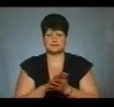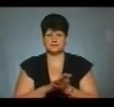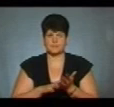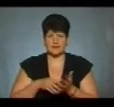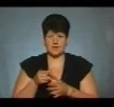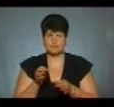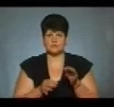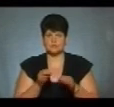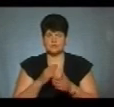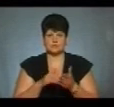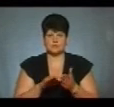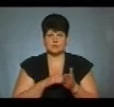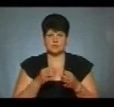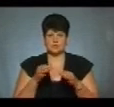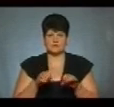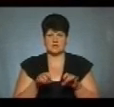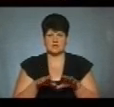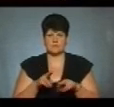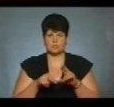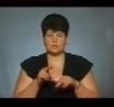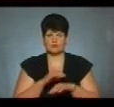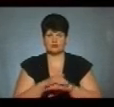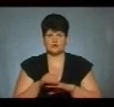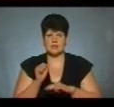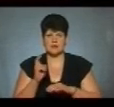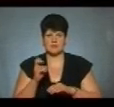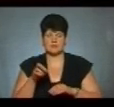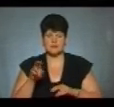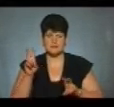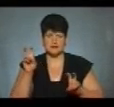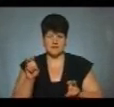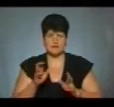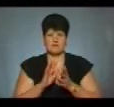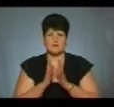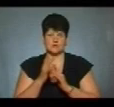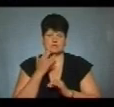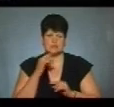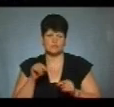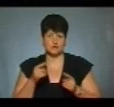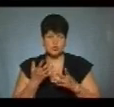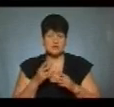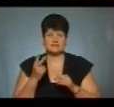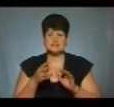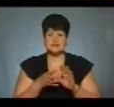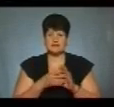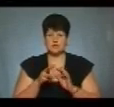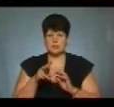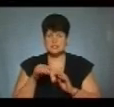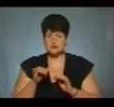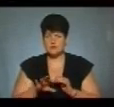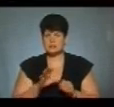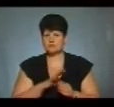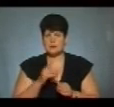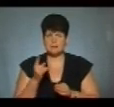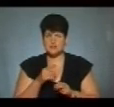щоб скасувати дозвільне рішення на побудову вуличної академії у парку національного відродження. 29 листопада відбулось перше